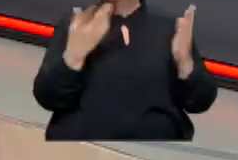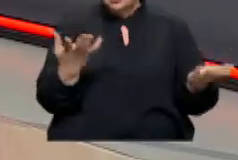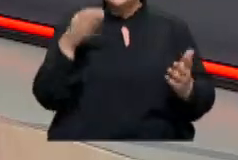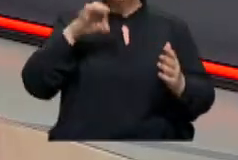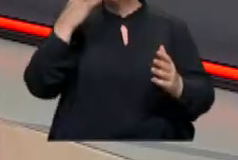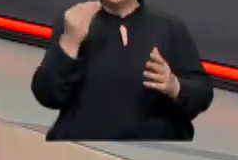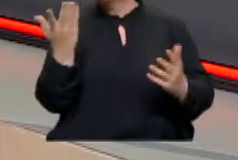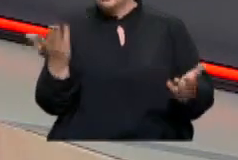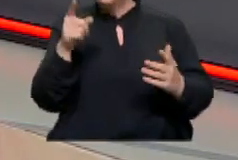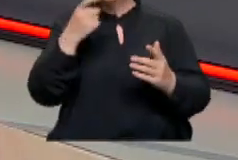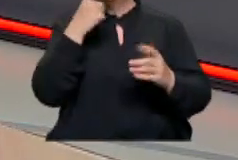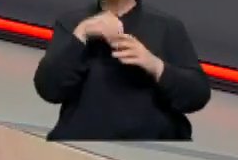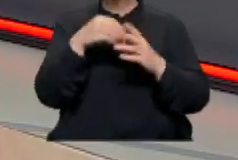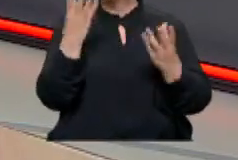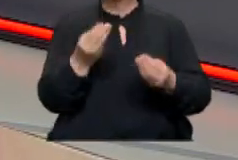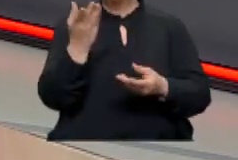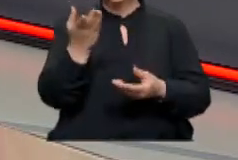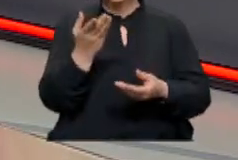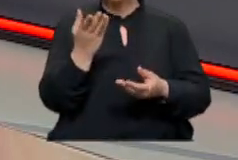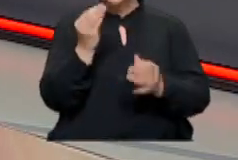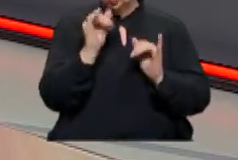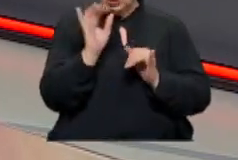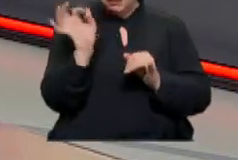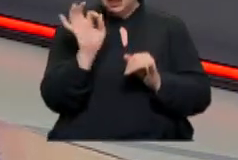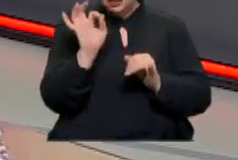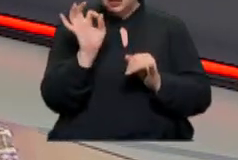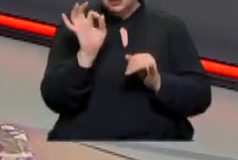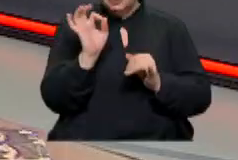şimdiden gerçekleşen bu yıl için ne olmuş? Feci değil mi?